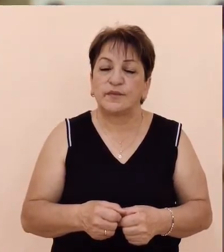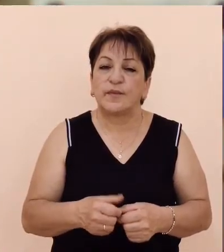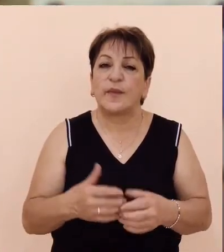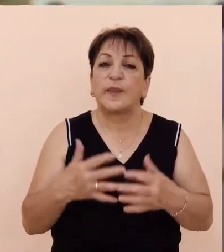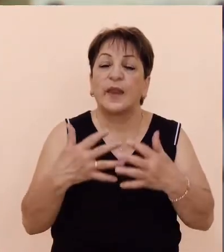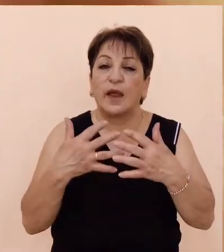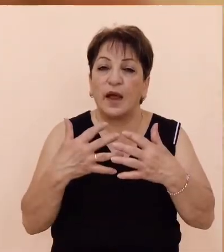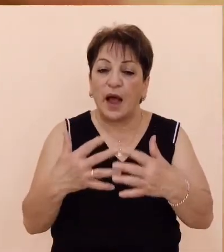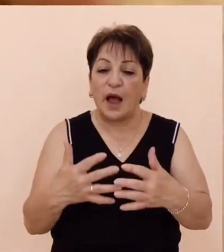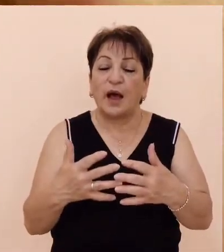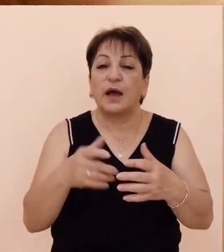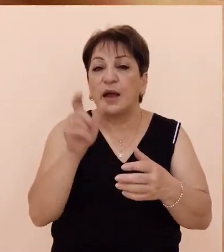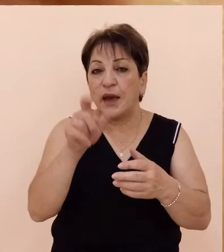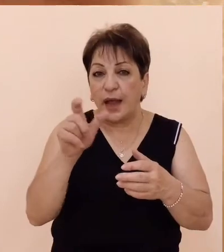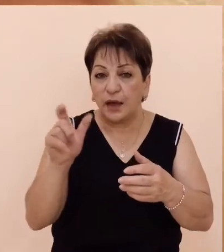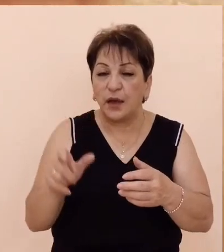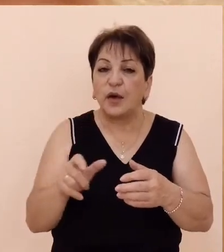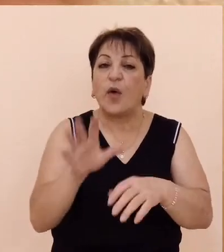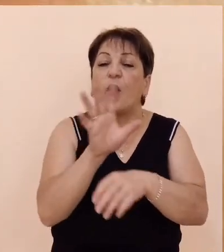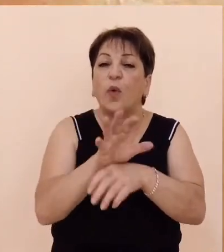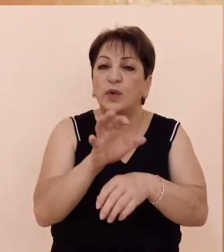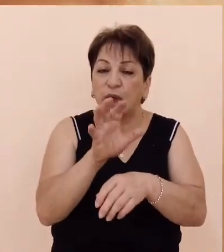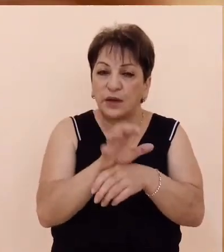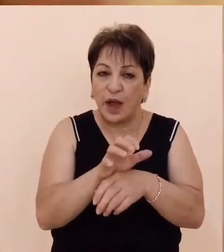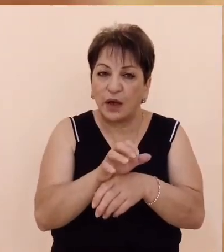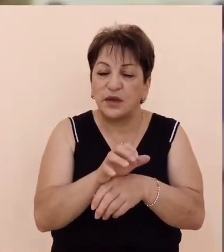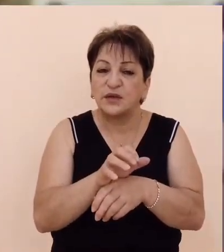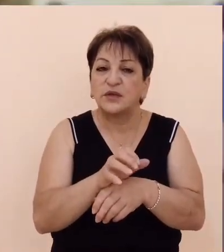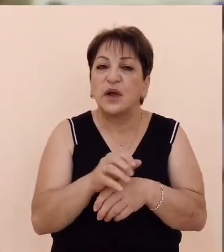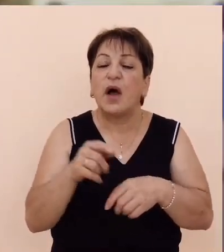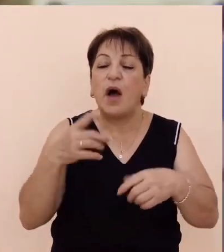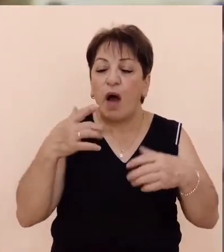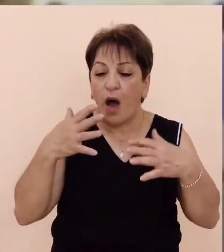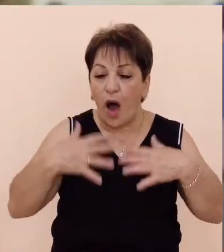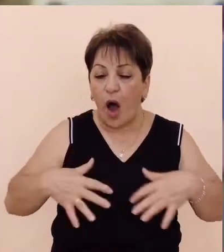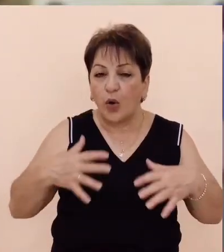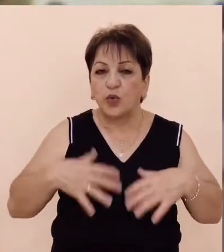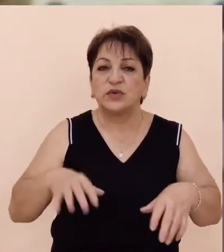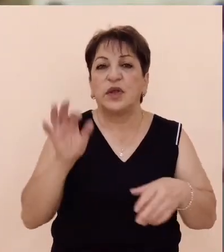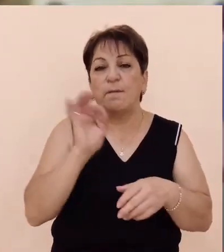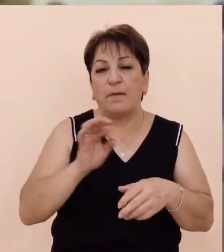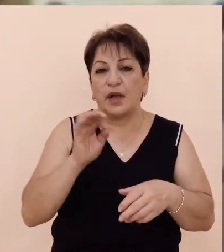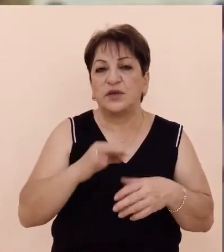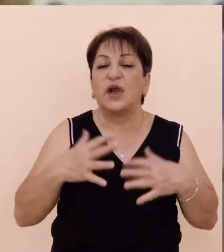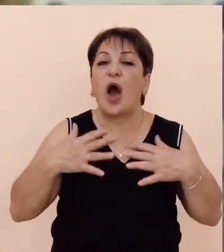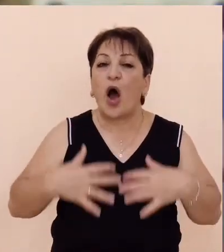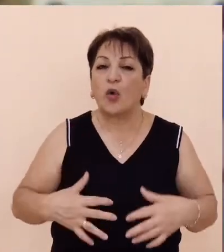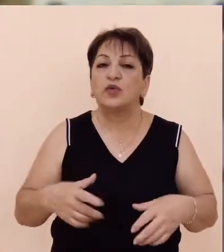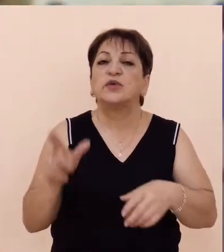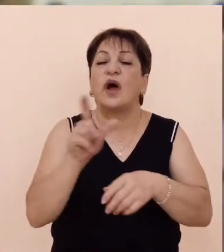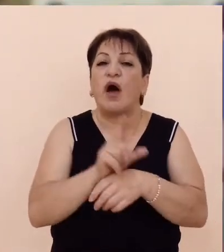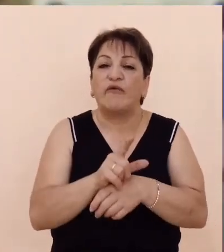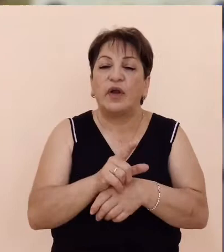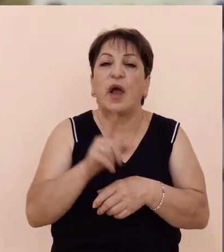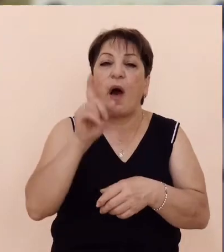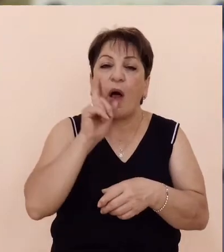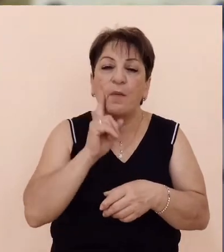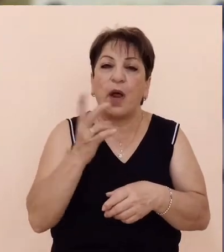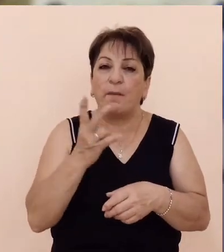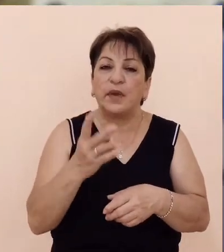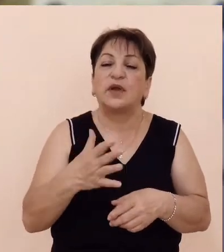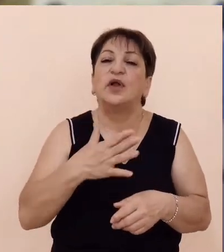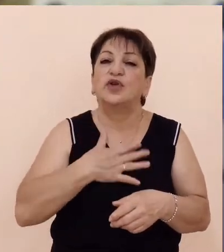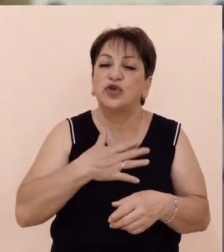Հղիներին խորհուրդ ենք տալիս հոգ տանել արդեն իսկ իրենց հագուստի մասին, որպեսզի հագուստը լինի ավելի հարմարավետ, ավելի